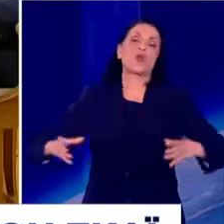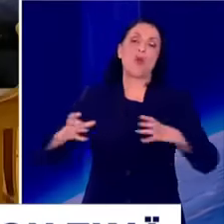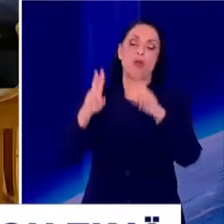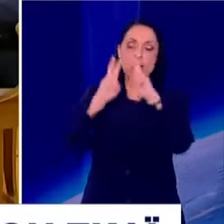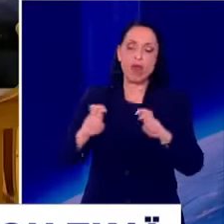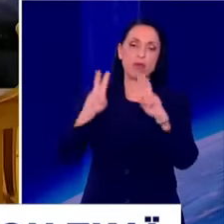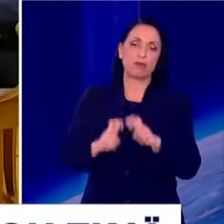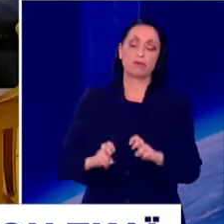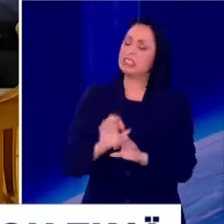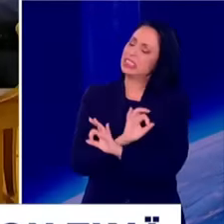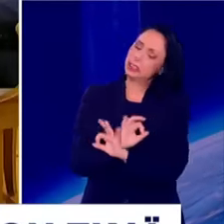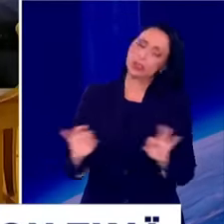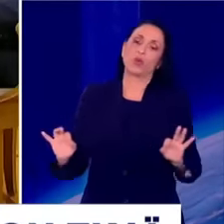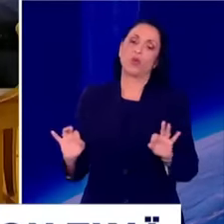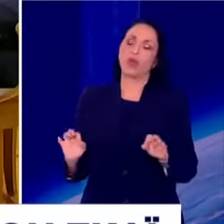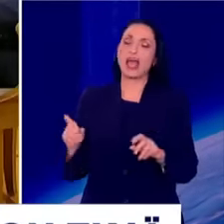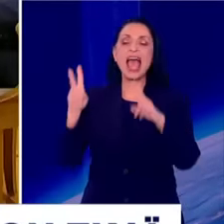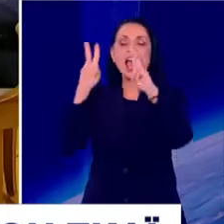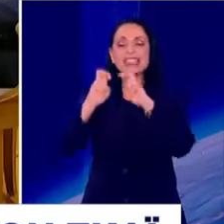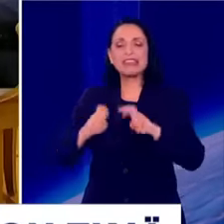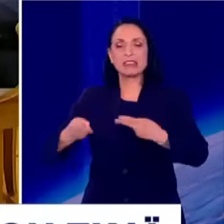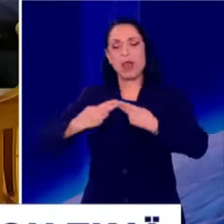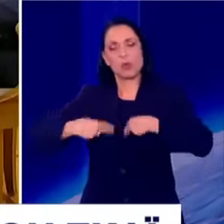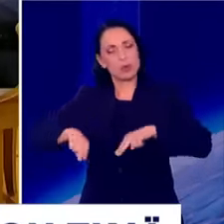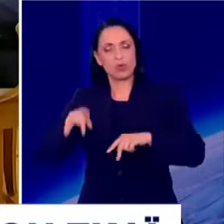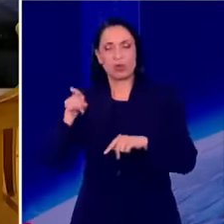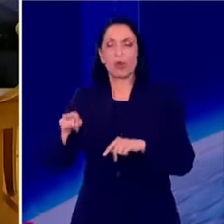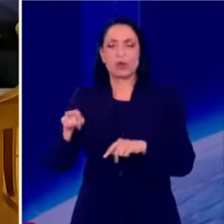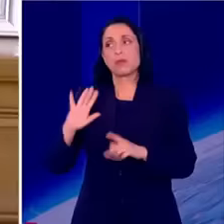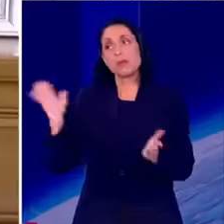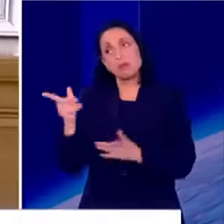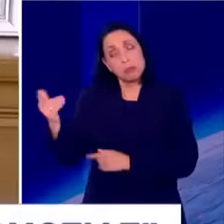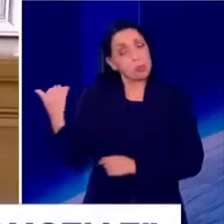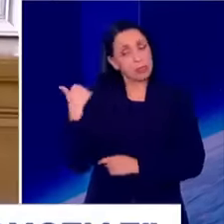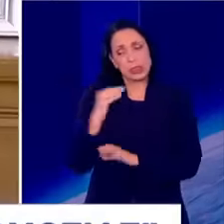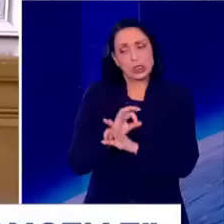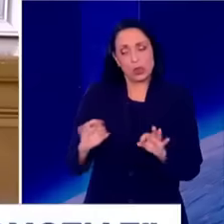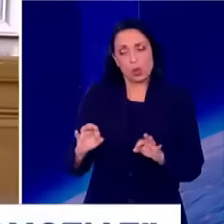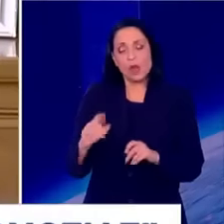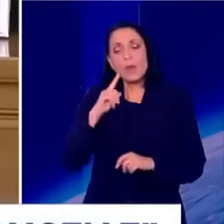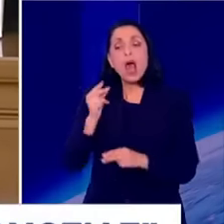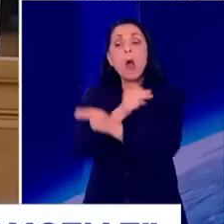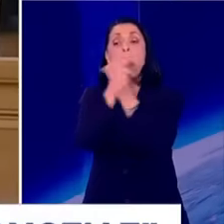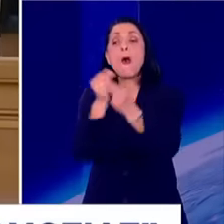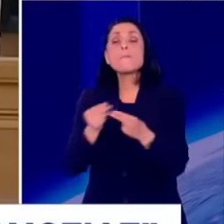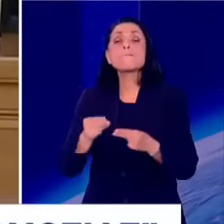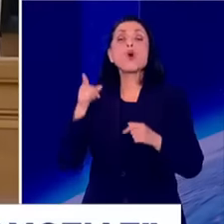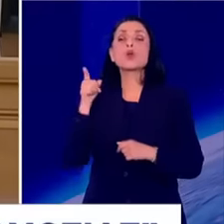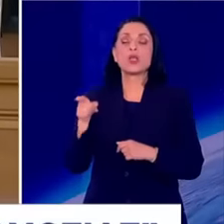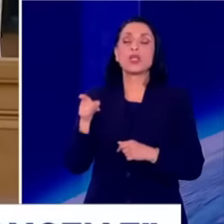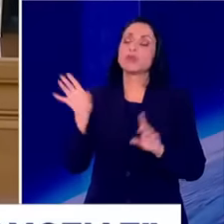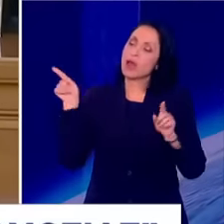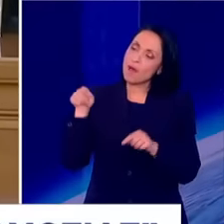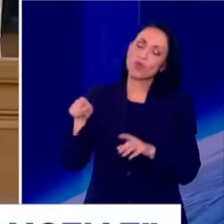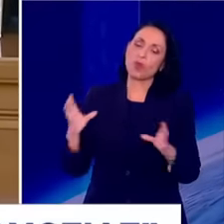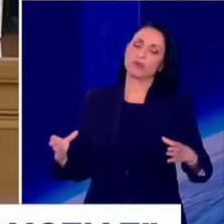Σίγουρα και την Εξεταστική Επιτροπή, γιατί φαντάζομαι ότι μπορεί να με ρωτήσετε, το πόρισμα της Εξεταστικής της Πλειοψηφίας είναι ένα